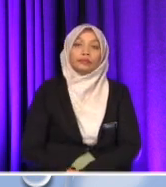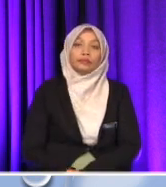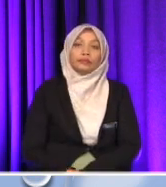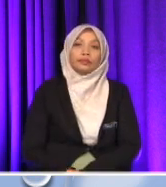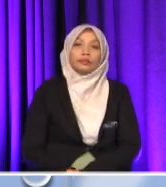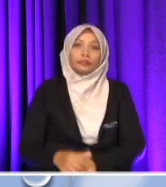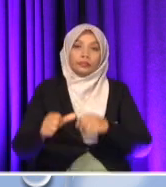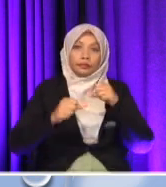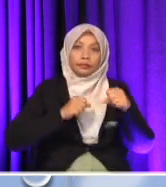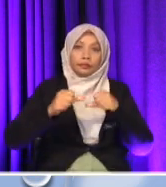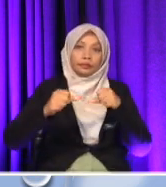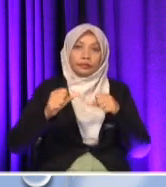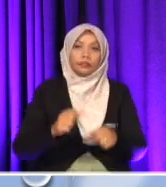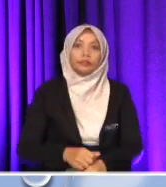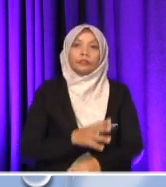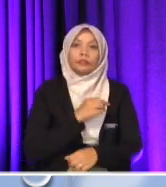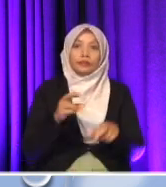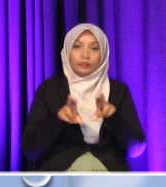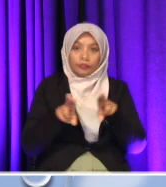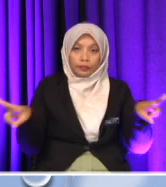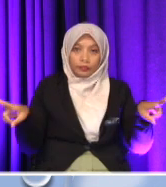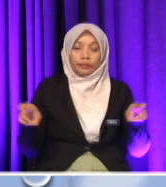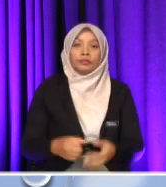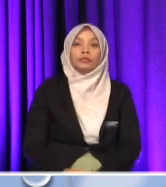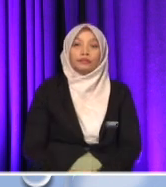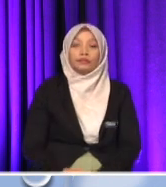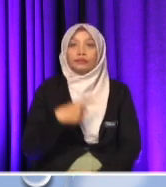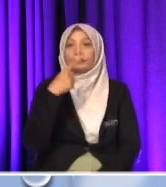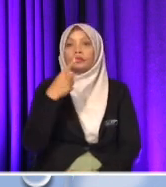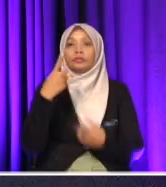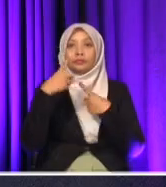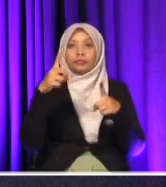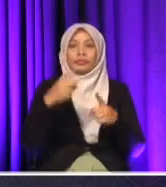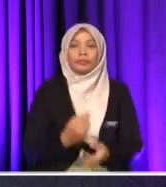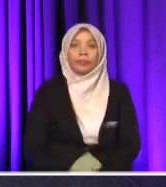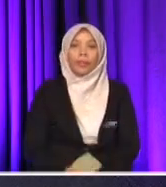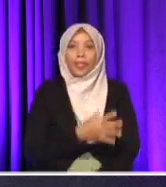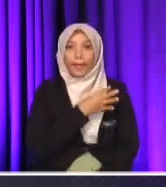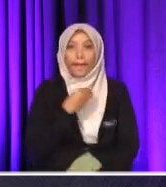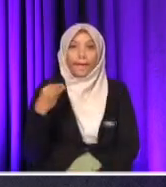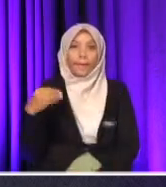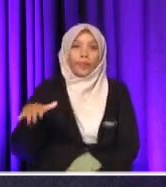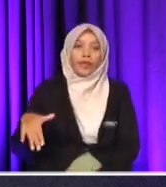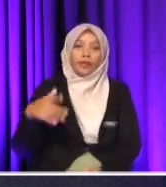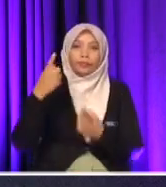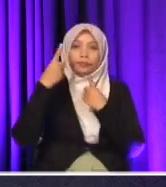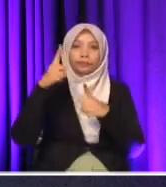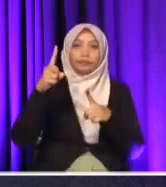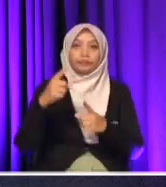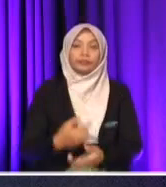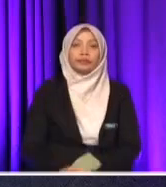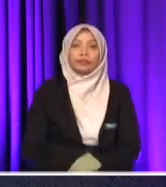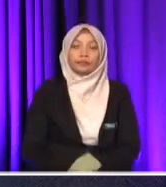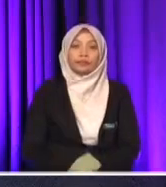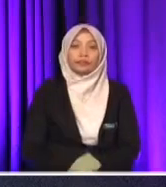rajah vektor segi 3 voltan untuk liter ni. Siapa nak jawab ni? Siapa nak jawab? Dan sebelum jawab, satu lagi. Okey, satu lagi.